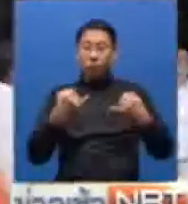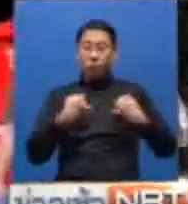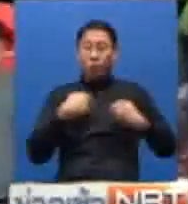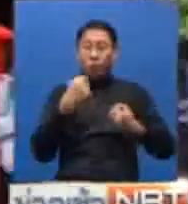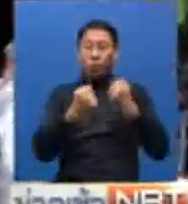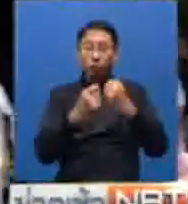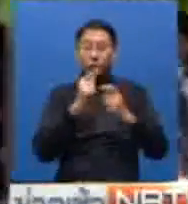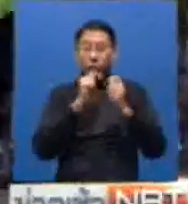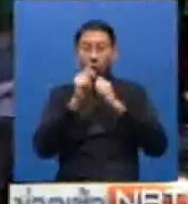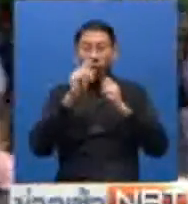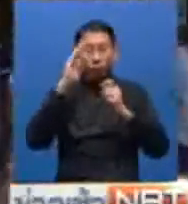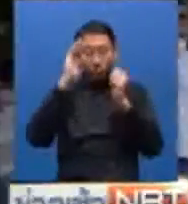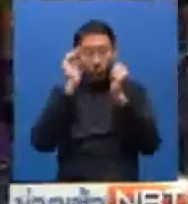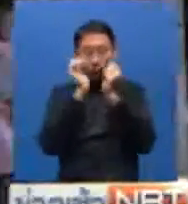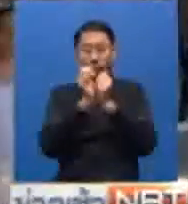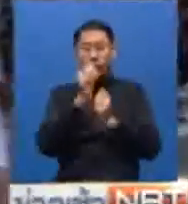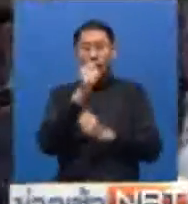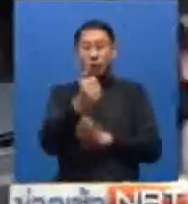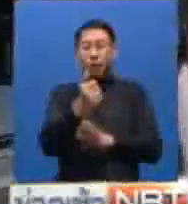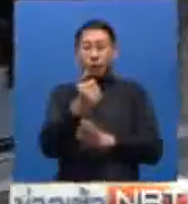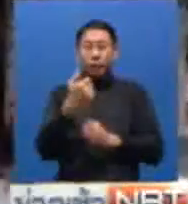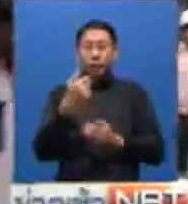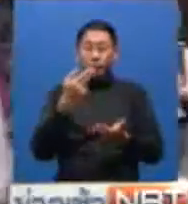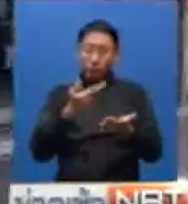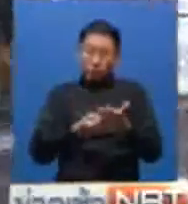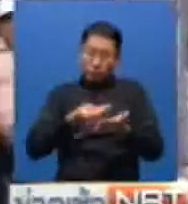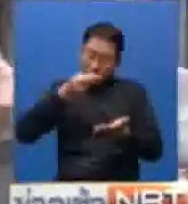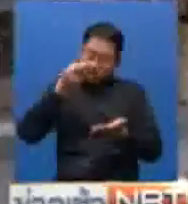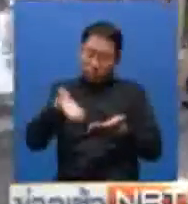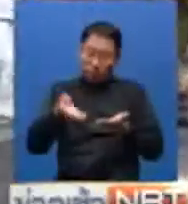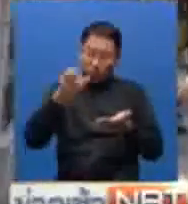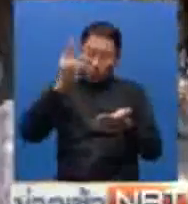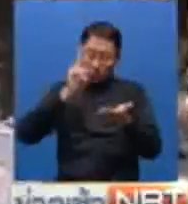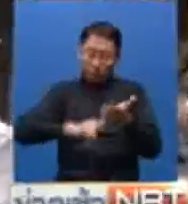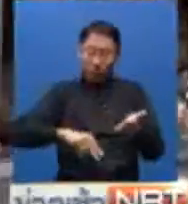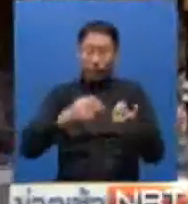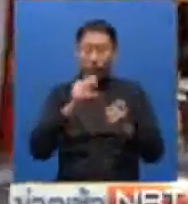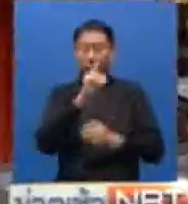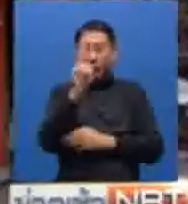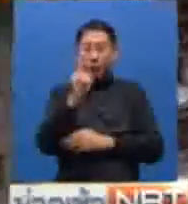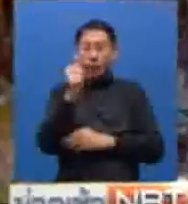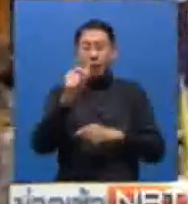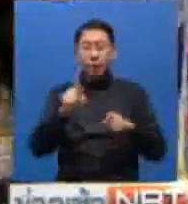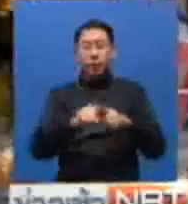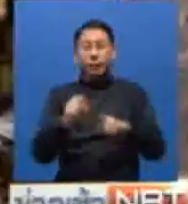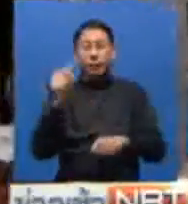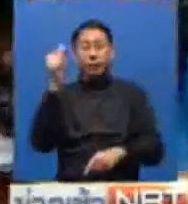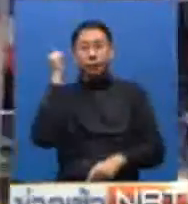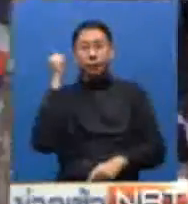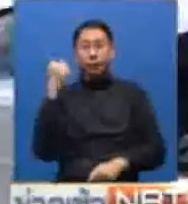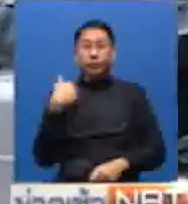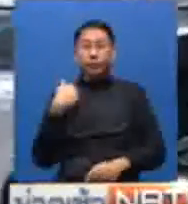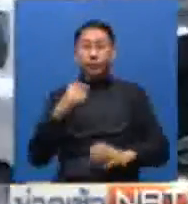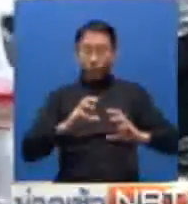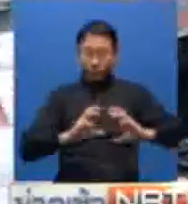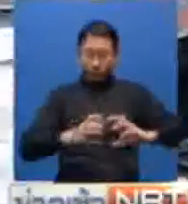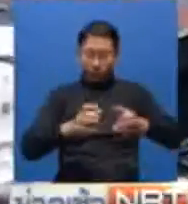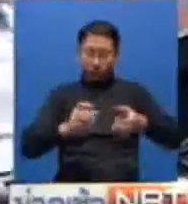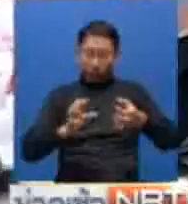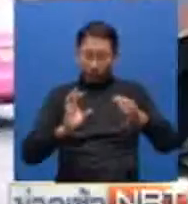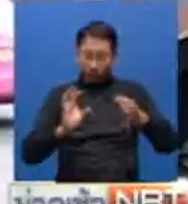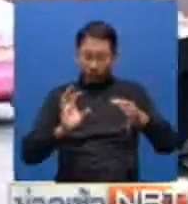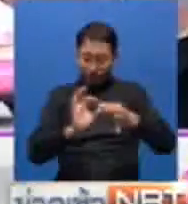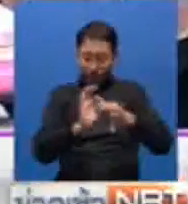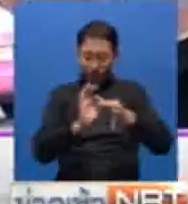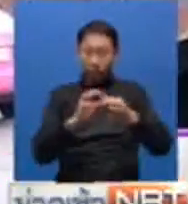ารถติดต่อกับตำรวจในท้องที่นั้นเพื่อเสียค่าปรับและนำรถกลับมาใช้ได้ตามปกติ การล็อกล้อเนี่ยเป็นมาตร